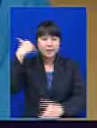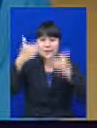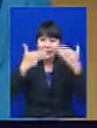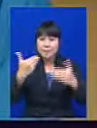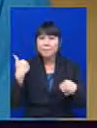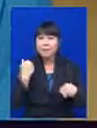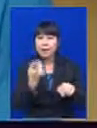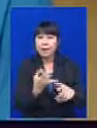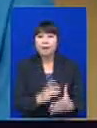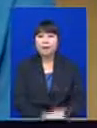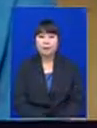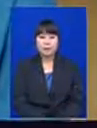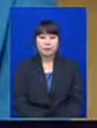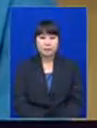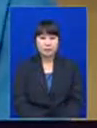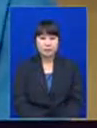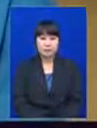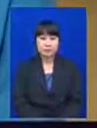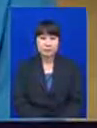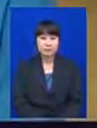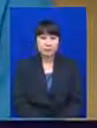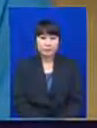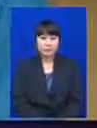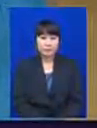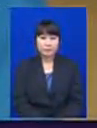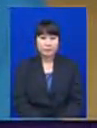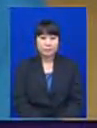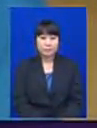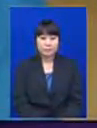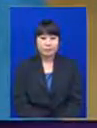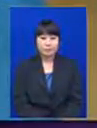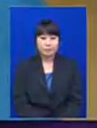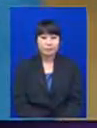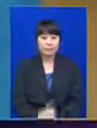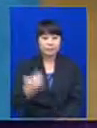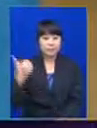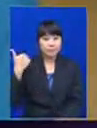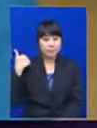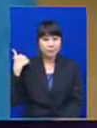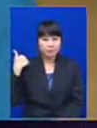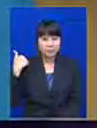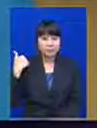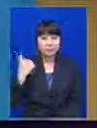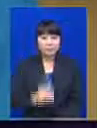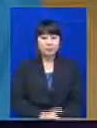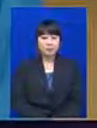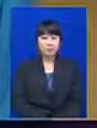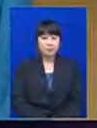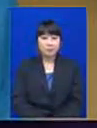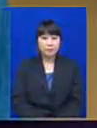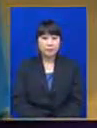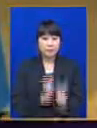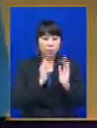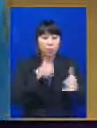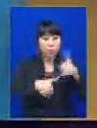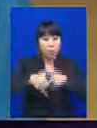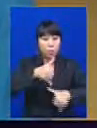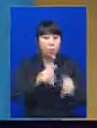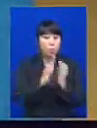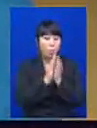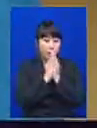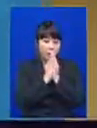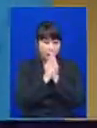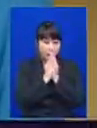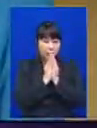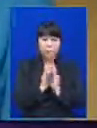าง ทุกคืนเหรอทุกคืนมันก็มีที่วายมีคนมาไหว้พระแบบนี้ที่ตร